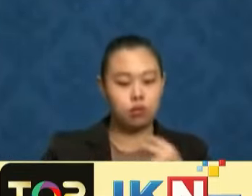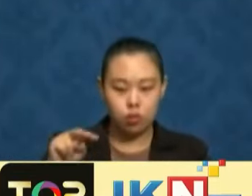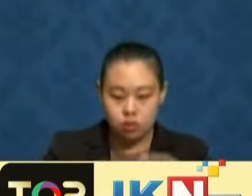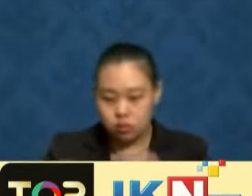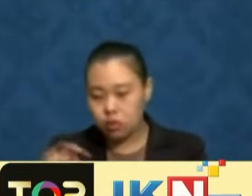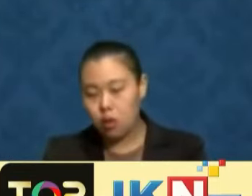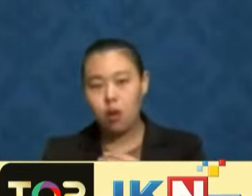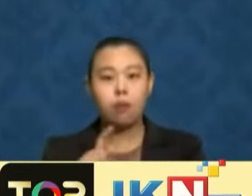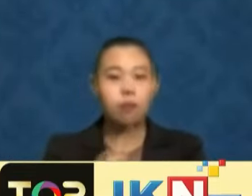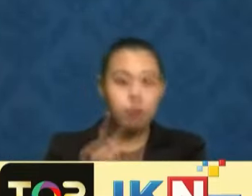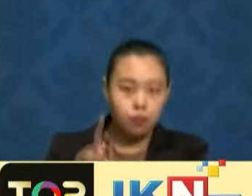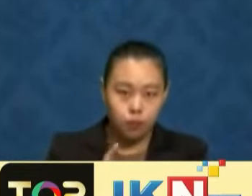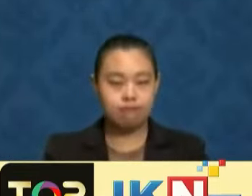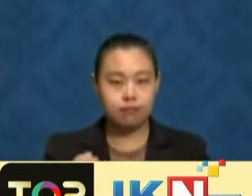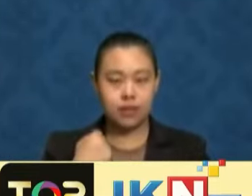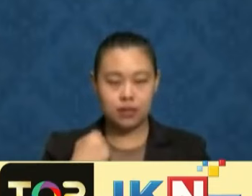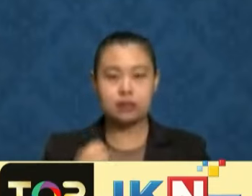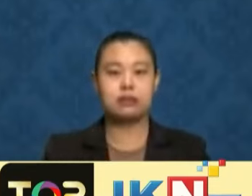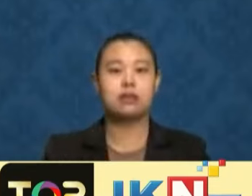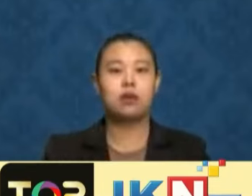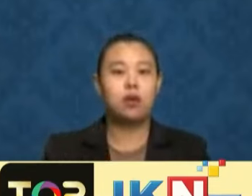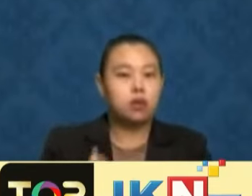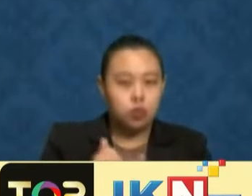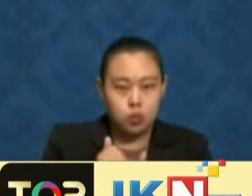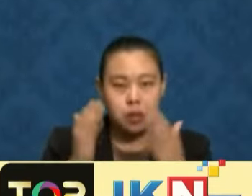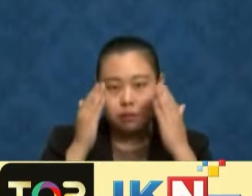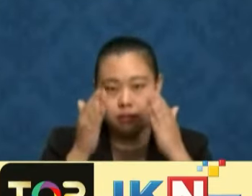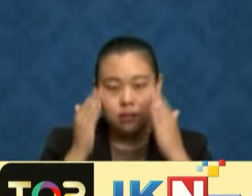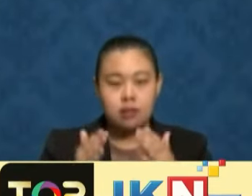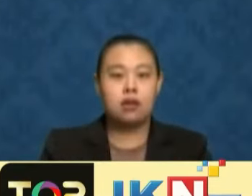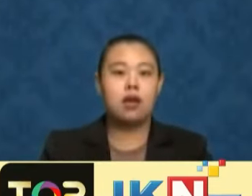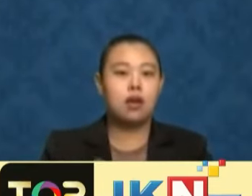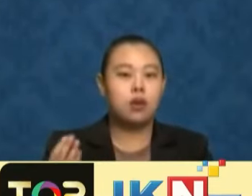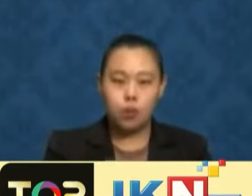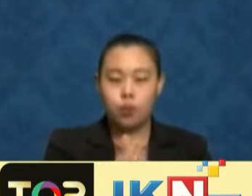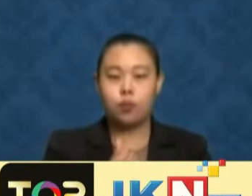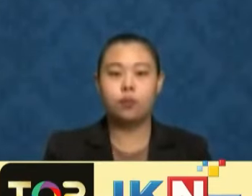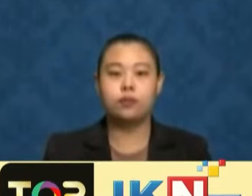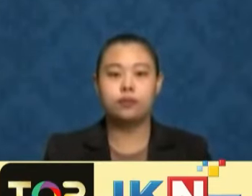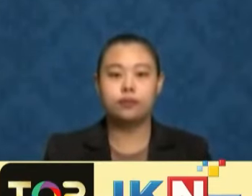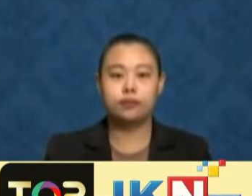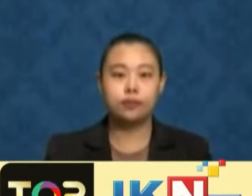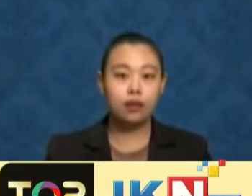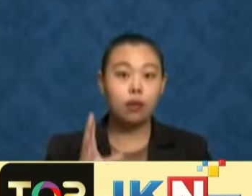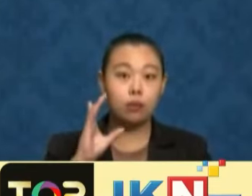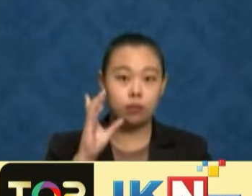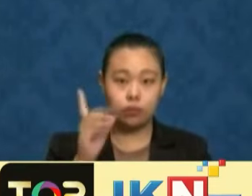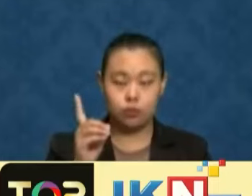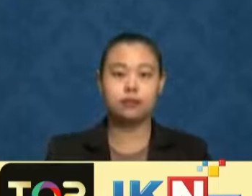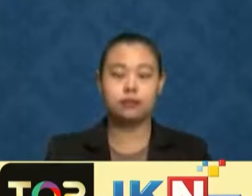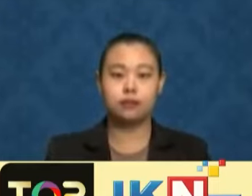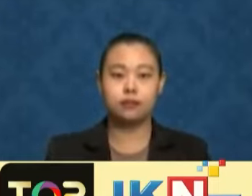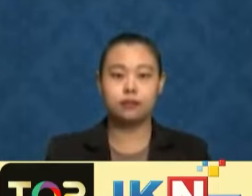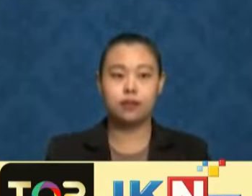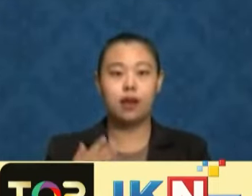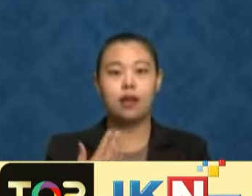มข้อมูลจากทางพื้นที่มาแล้วแล้วก็อีกนิดนึงอ่ะนะคะท่านประธานคะในส่วนของพรุ่งนี้อ่ะนะคะที่เราจะได้